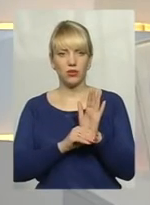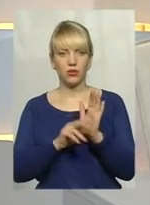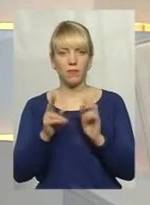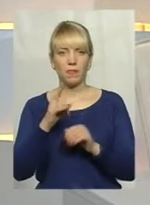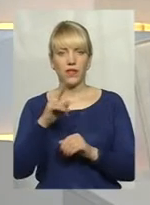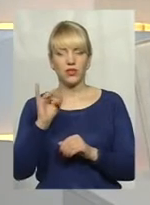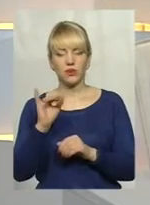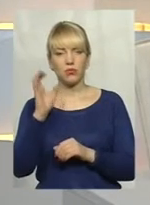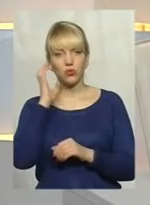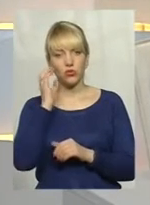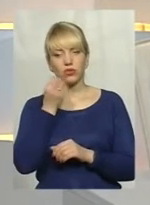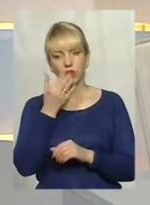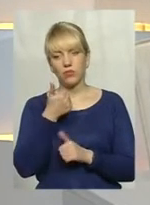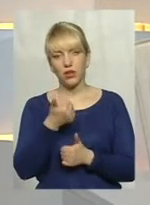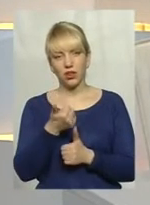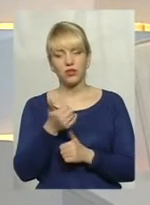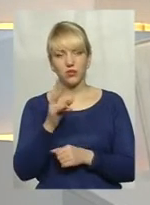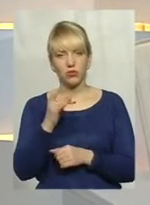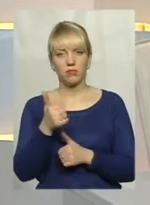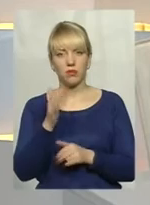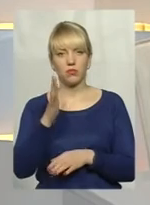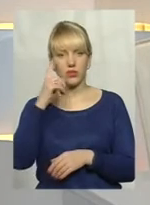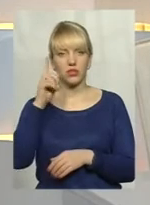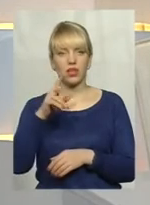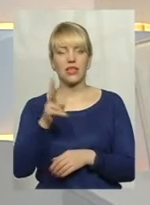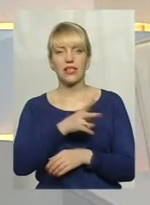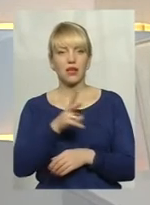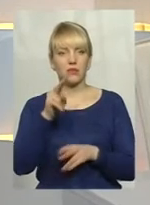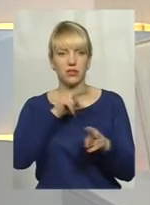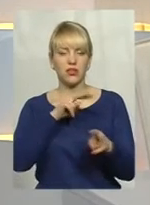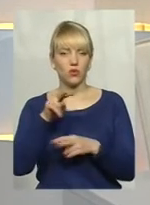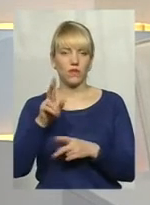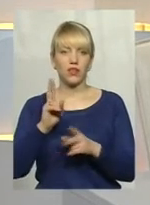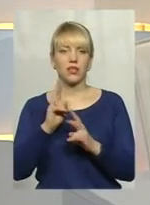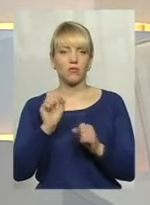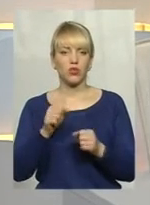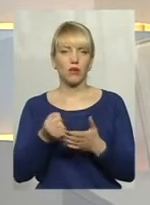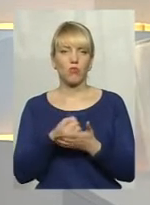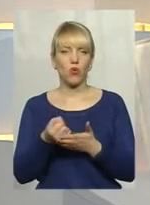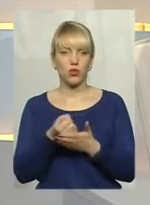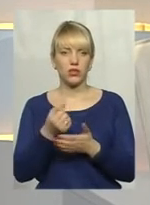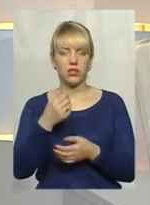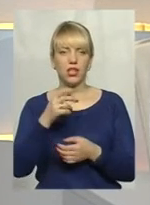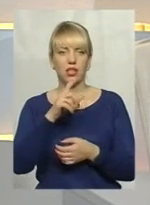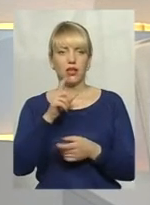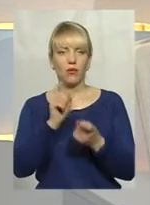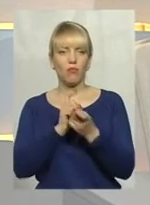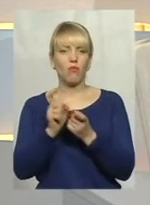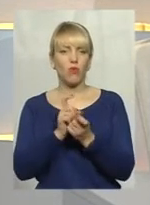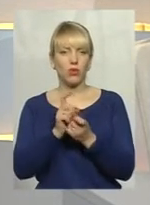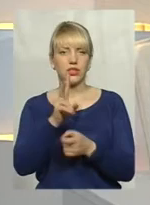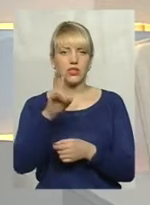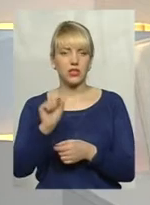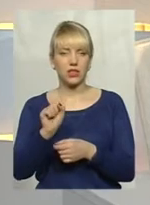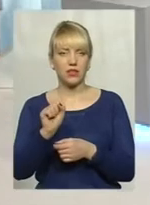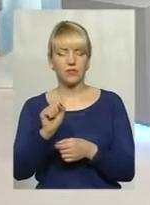ну, послухали, добре, класно, от тепер ми будемо знати, за чим, за ким слідкувати, яким чином можна боротися своїми, скажімо,